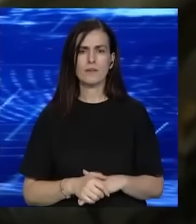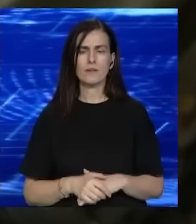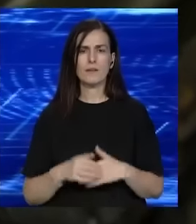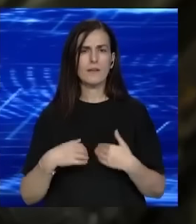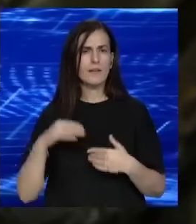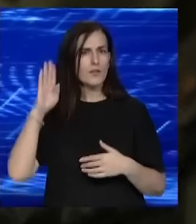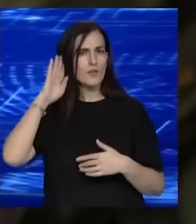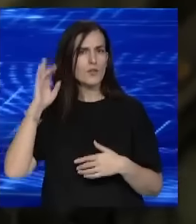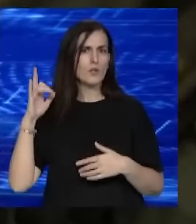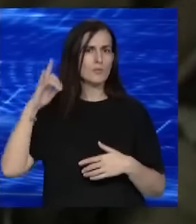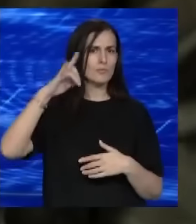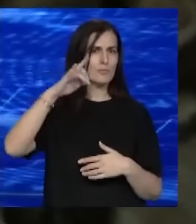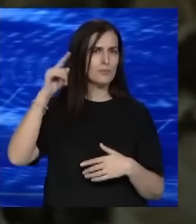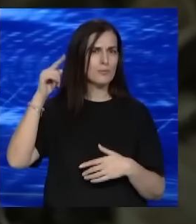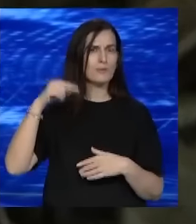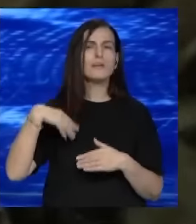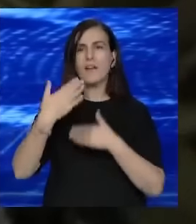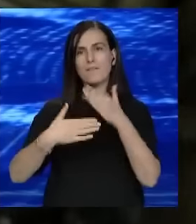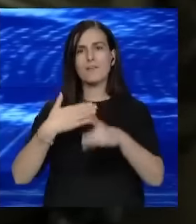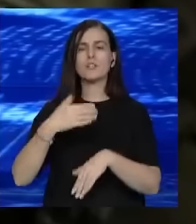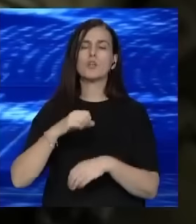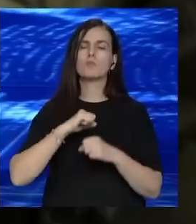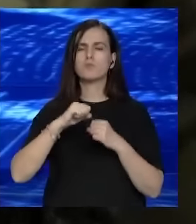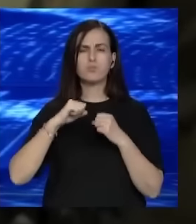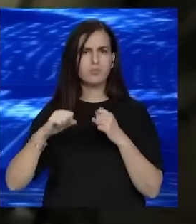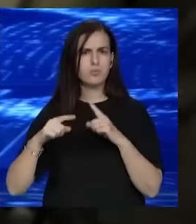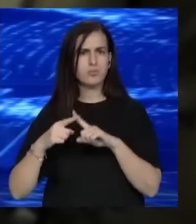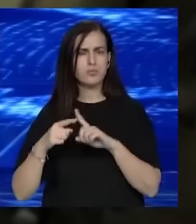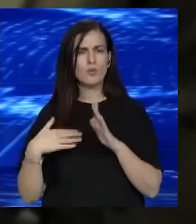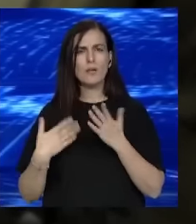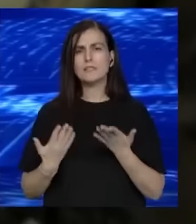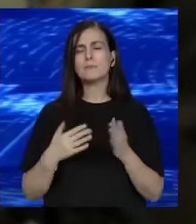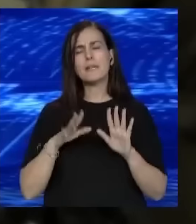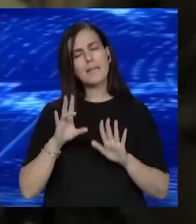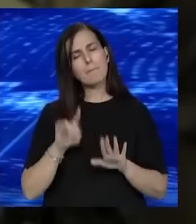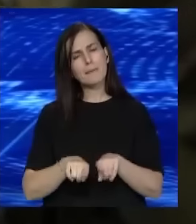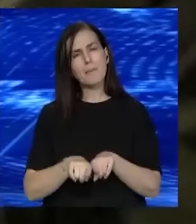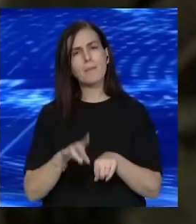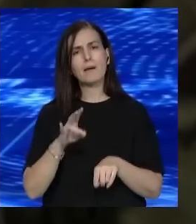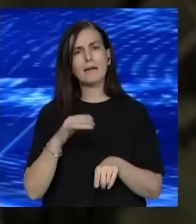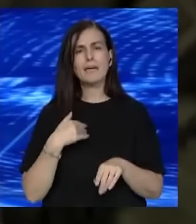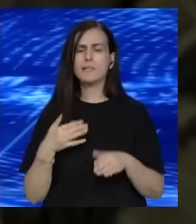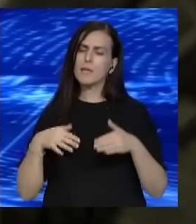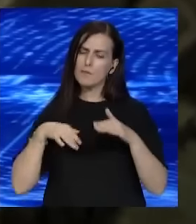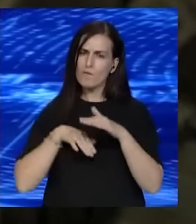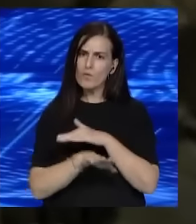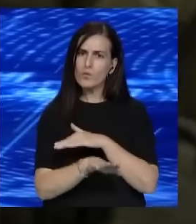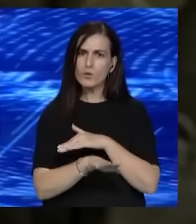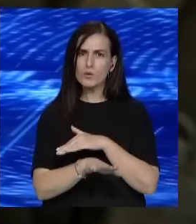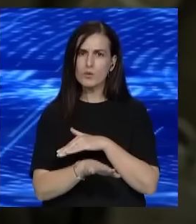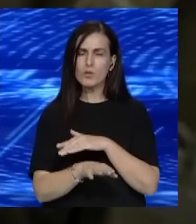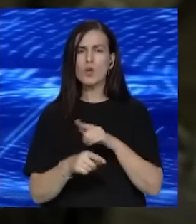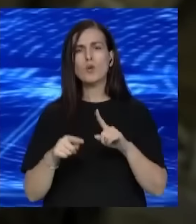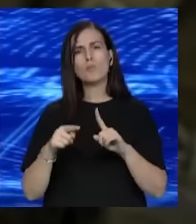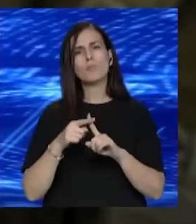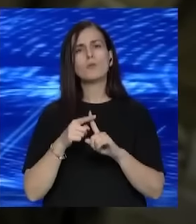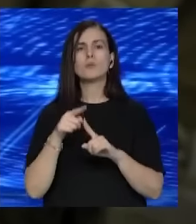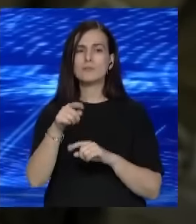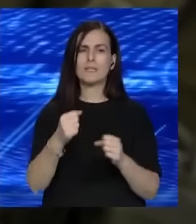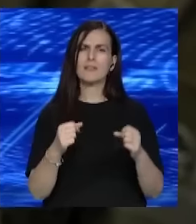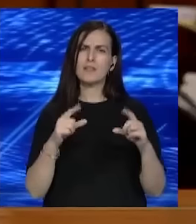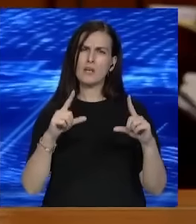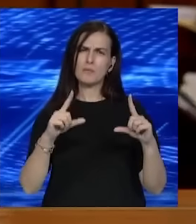I dëgjoni avionët mbi kokat tona, jemi duke sulmuar gjithkohës, po e bëjmë edhe për të përgatitur terrenin për një hyrje të mundshme, por edhe për të dobësuar